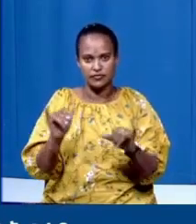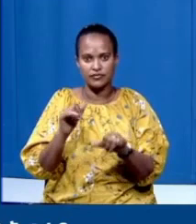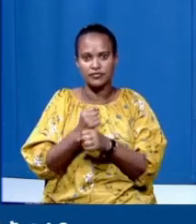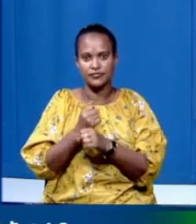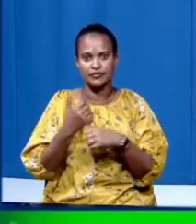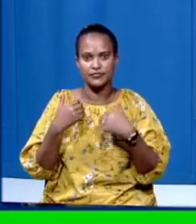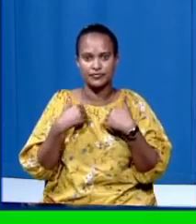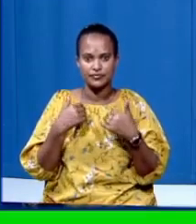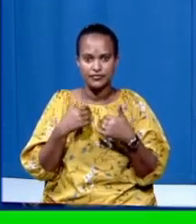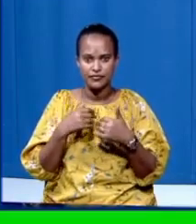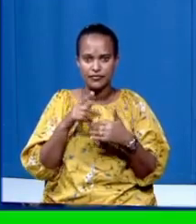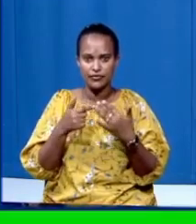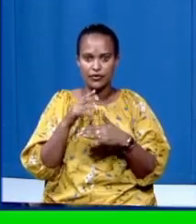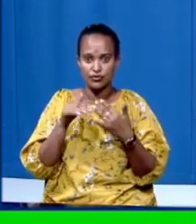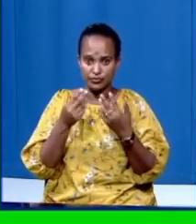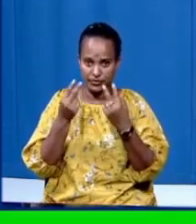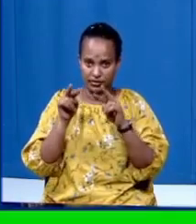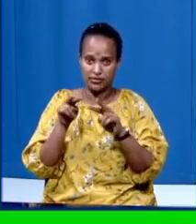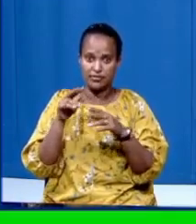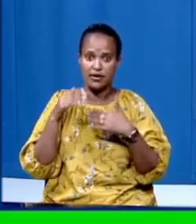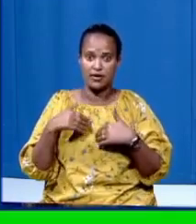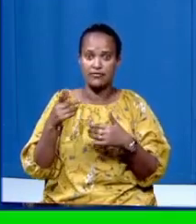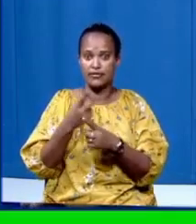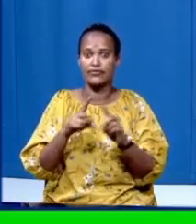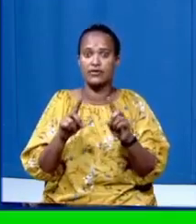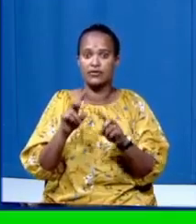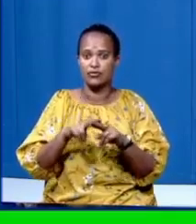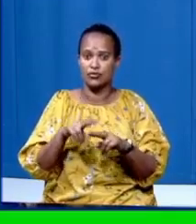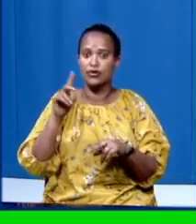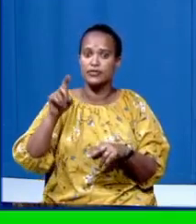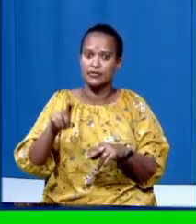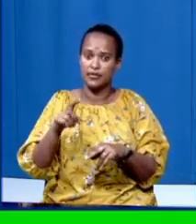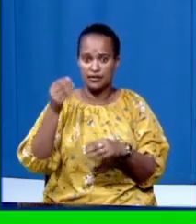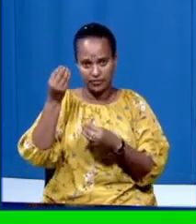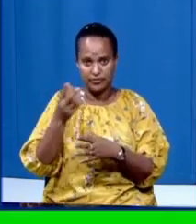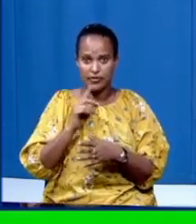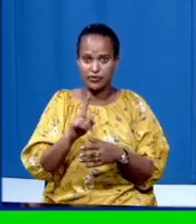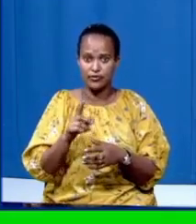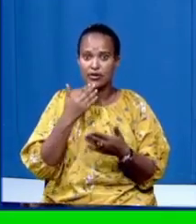ግፍዕን ከም ዘብፅሐ እዩ ስለዚ ኩሉ ይምልከት ንባህላይ ያው መፍትሒ ዘቕምጠሉ ካብ ዝግባእ ንምሕባር ተደልዩ ይዕንየለይ